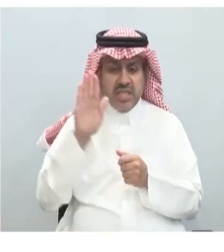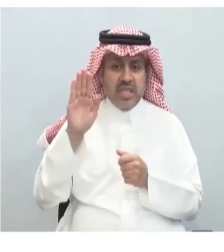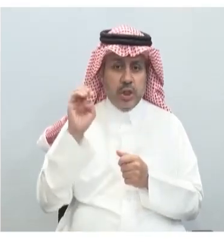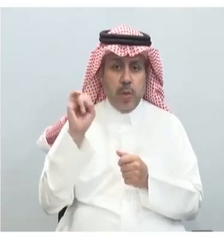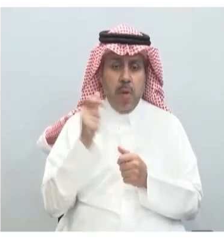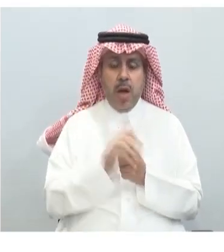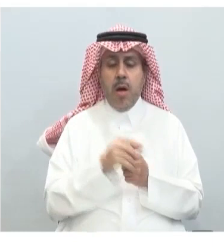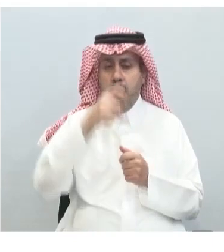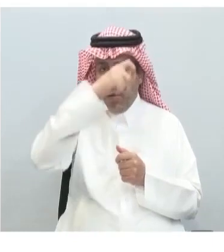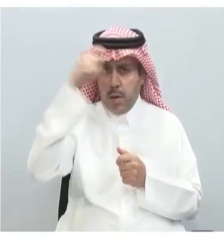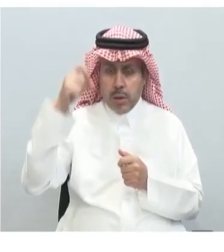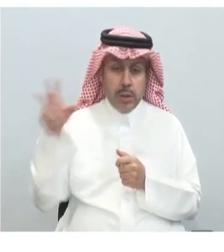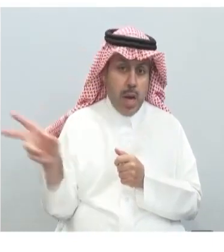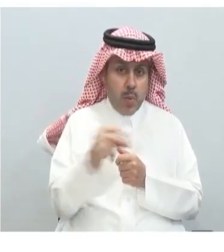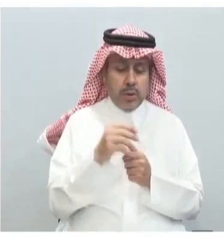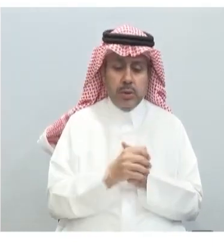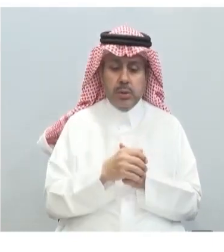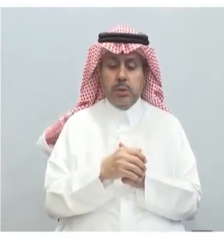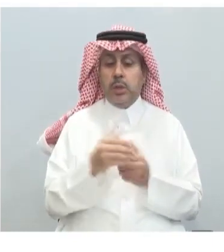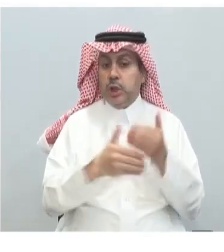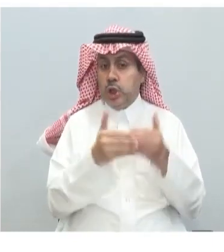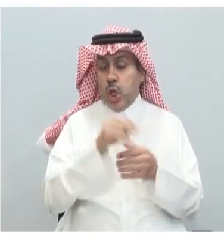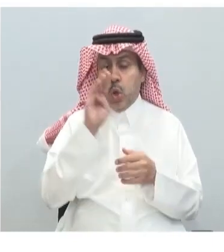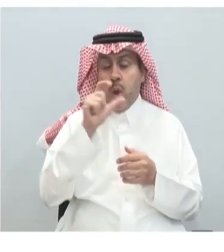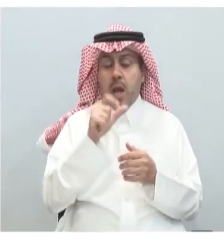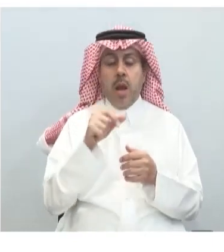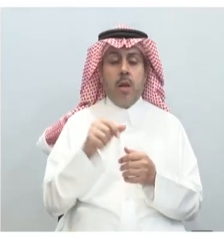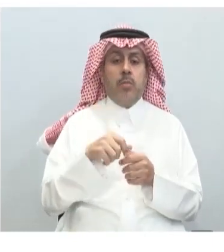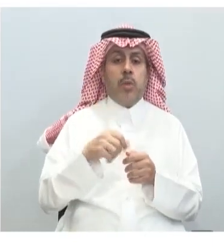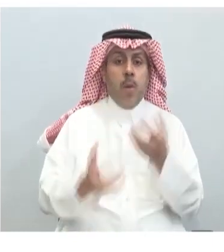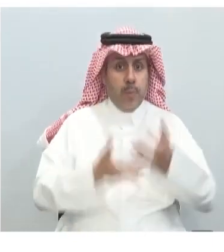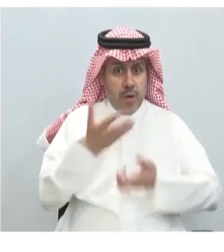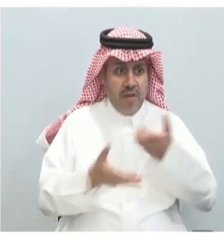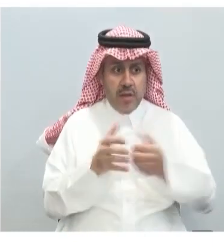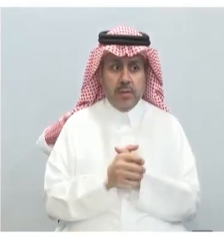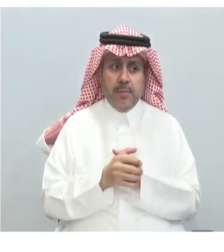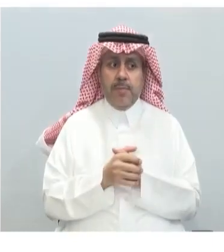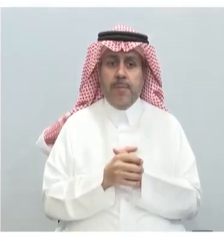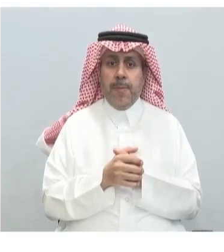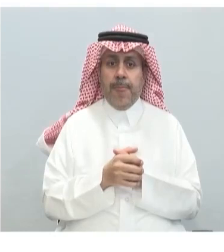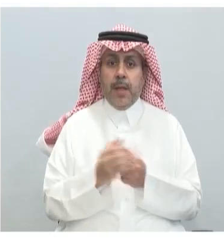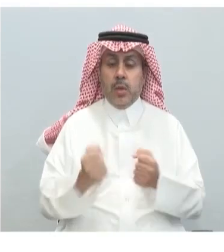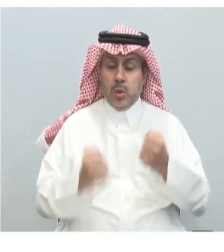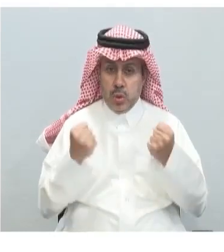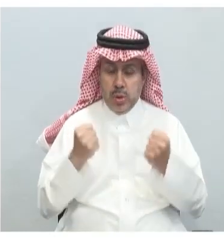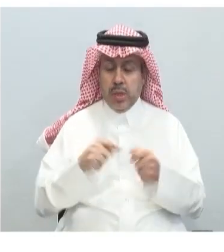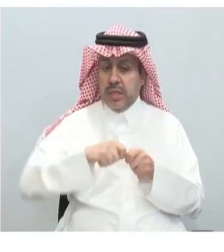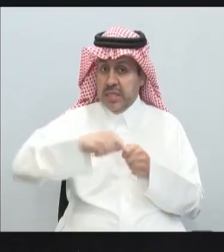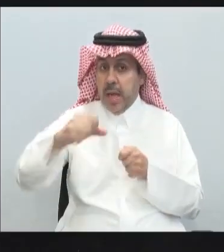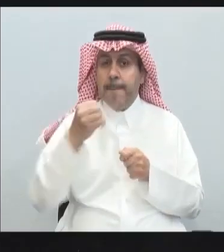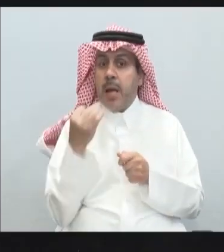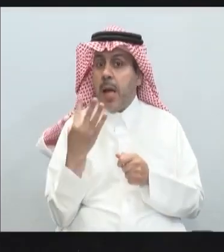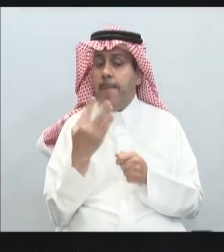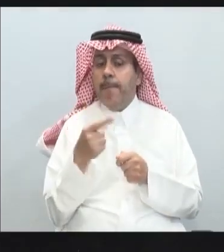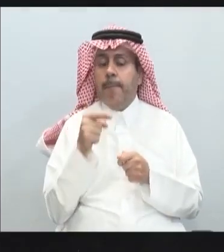للنواتج ناقص سيجما حراره التكوين القياسيه للمتفاعلات بالتالي نستطيع حسابها بهذا الشكل دون ان